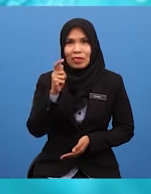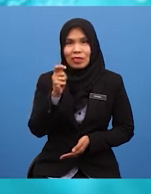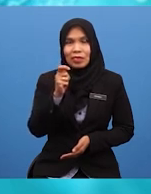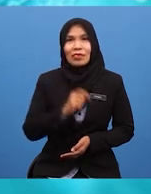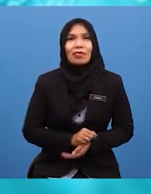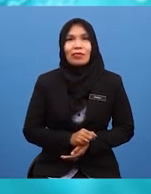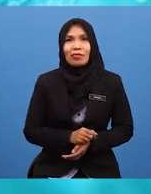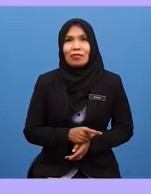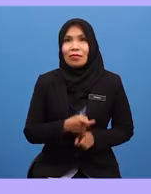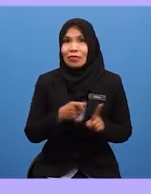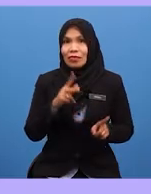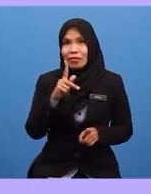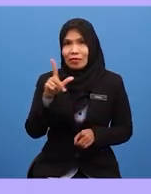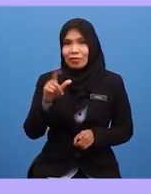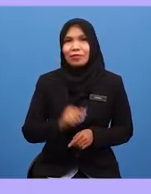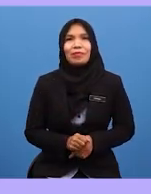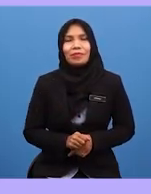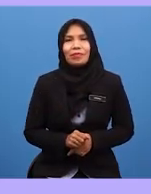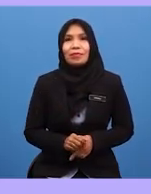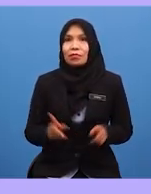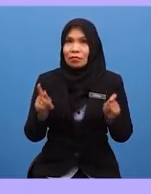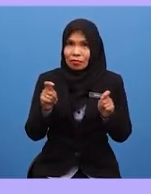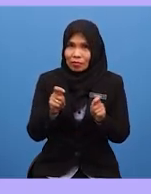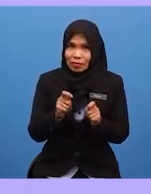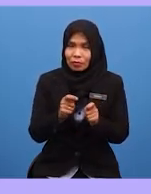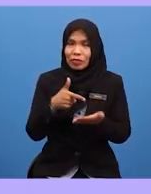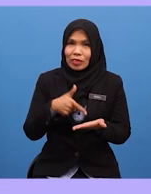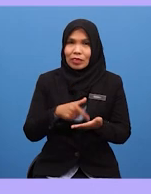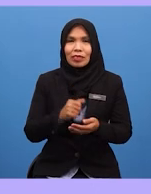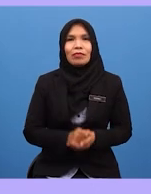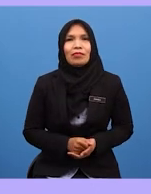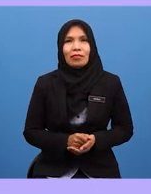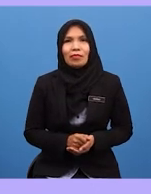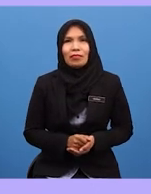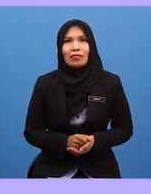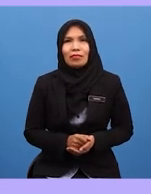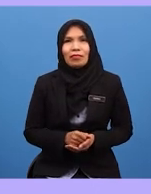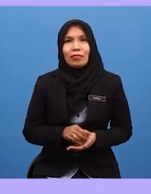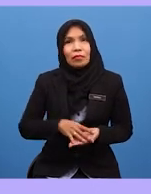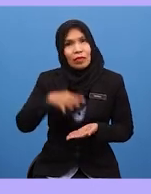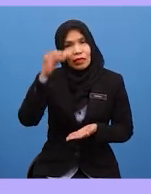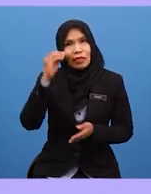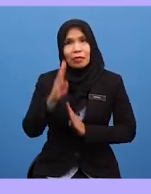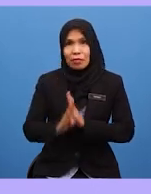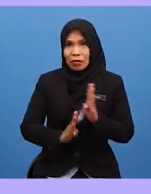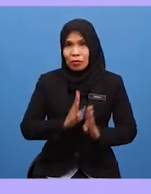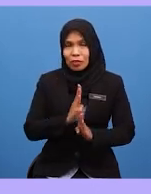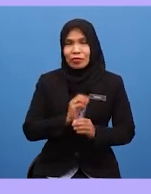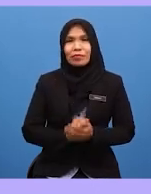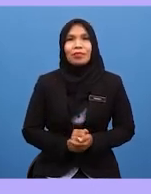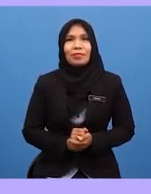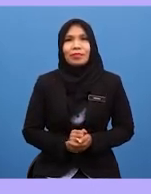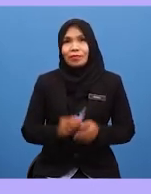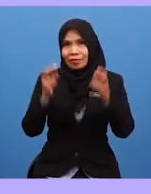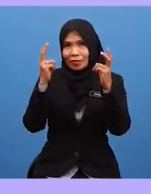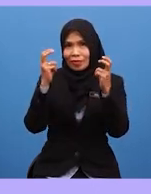Vivi Kananda. Bertemu kita sekali lagi dalam pembelajaran biologi. Tajuk